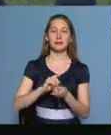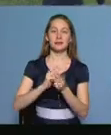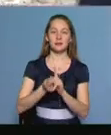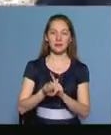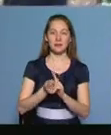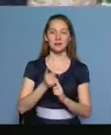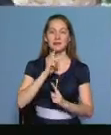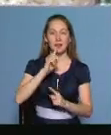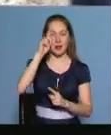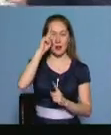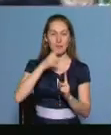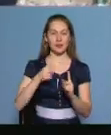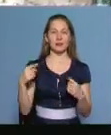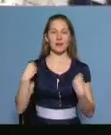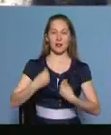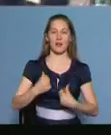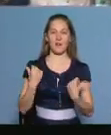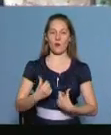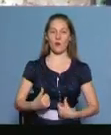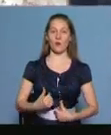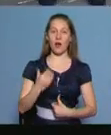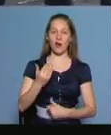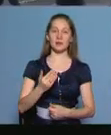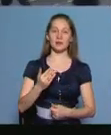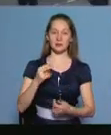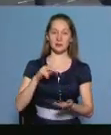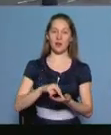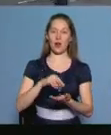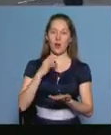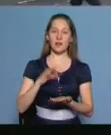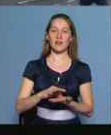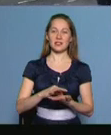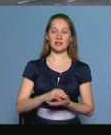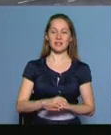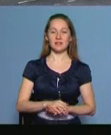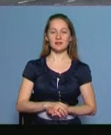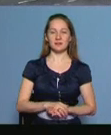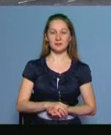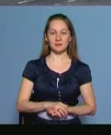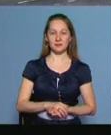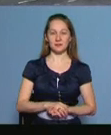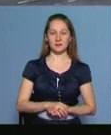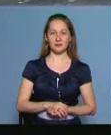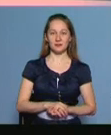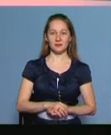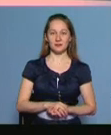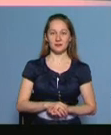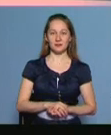буквально за месяц. Надев форму юнгвардейцев, они стали ответственнее. Светлана Буланова, Юрий Дроздов. Новости.